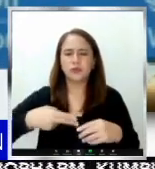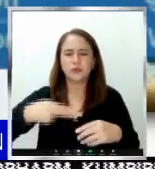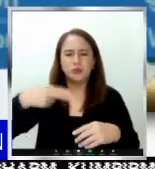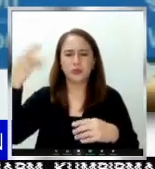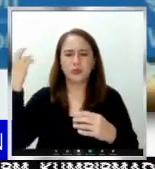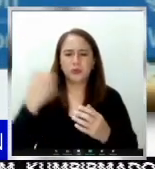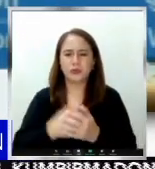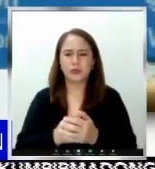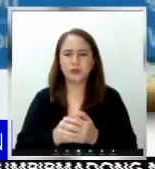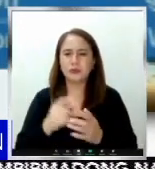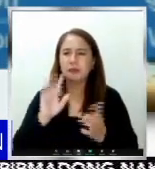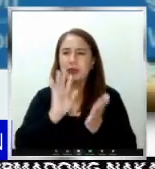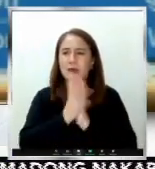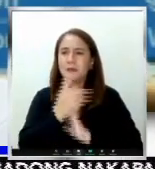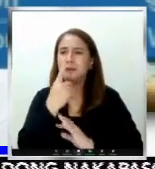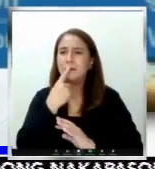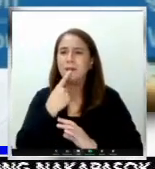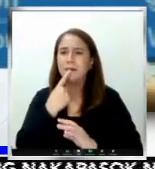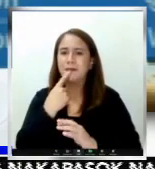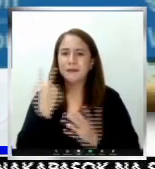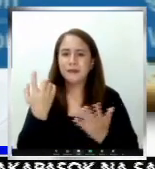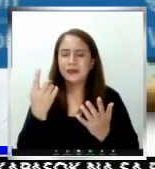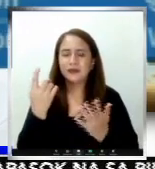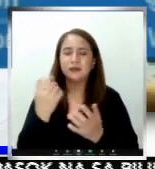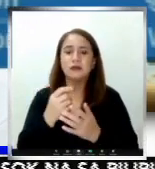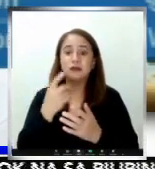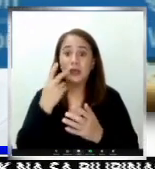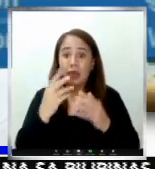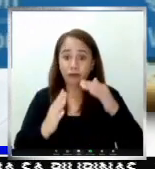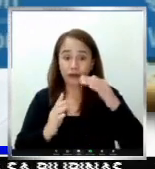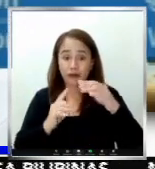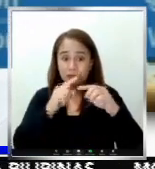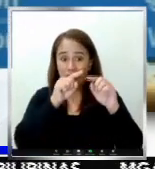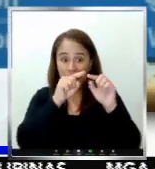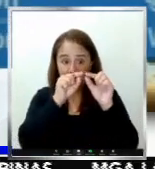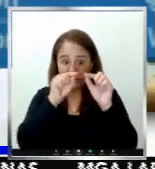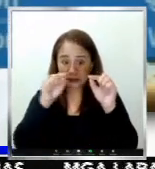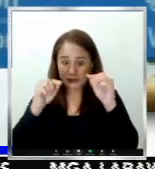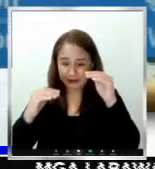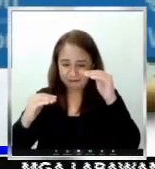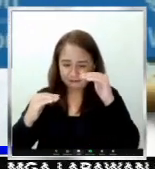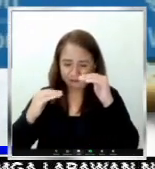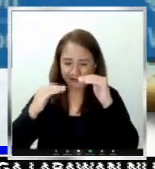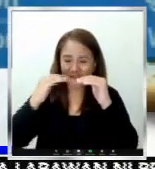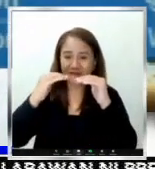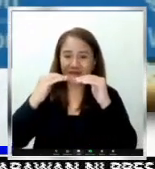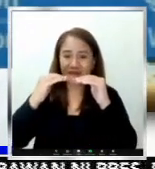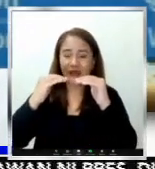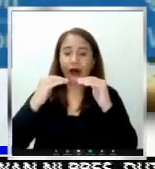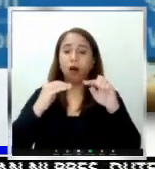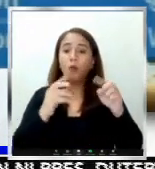line. Once we cross that red line, we put healthcare worker in a